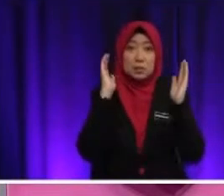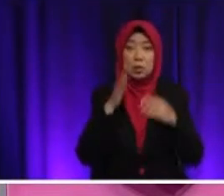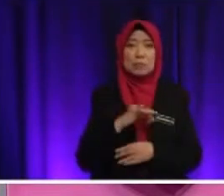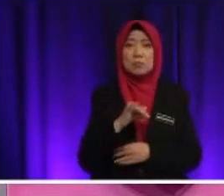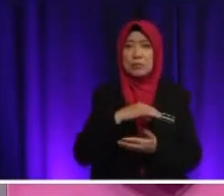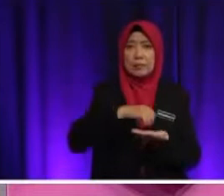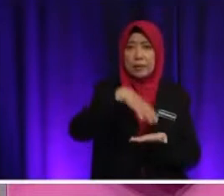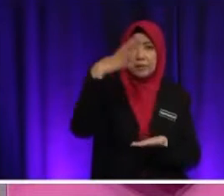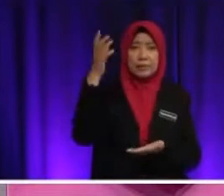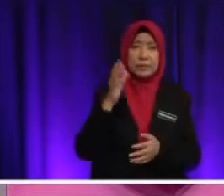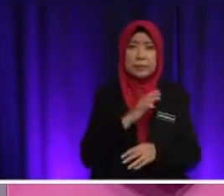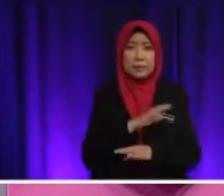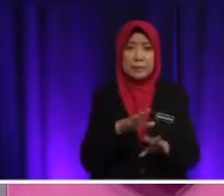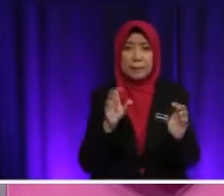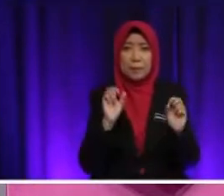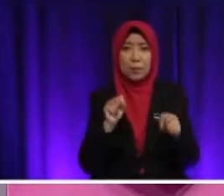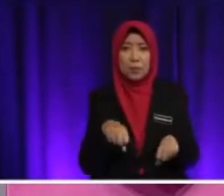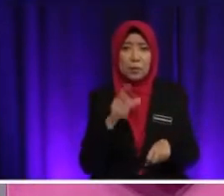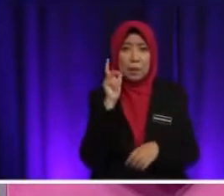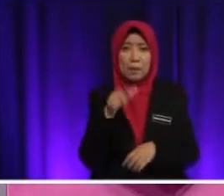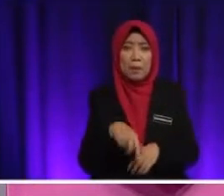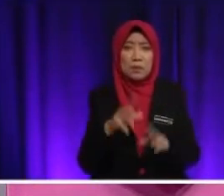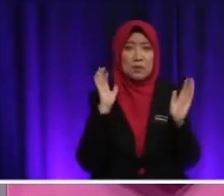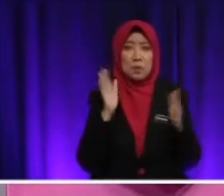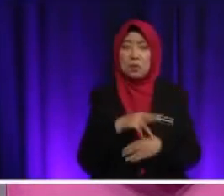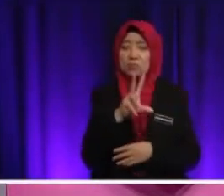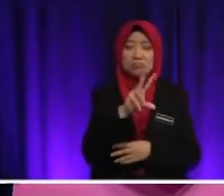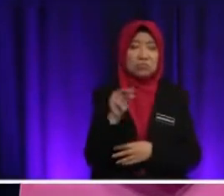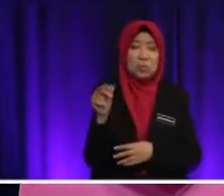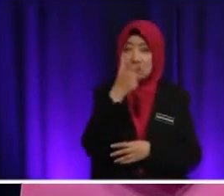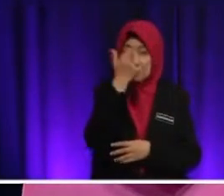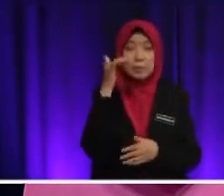Ustaz. Tak boleh. Sebab apa? Sunnatullah telah ditetapkan. Betul. Bahawa